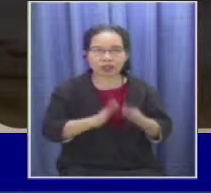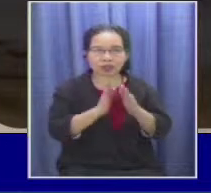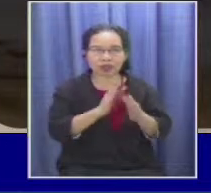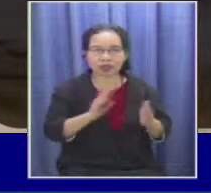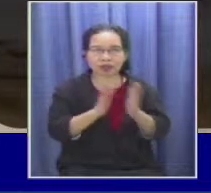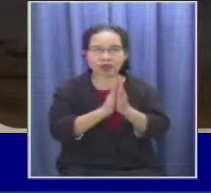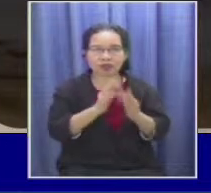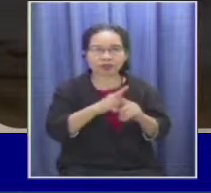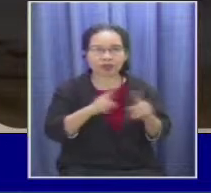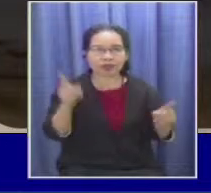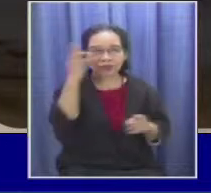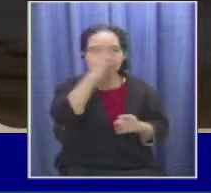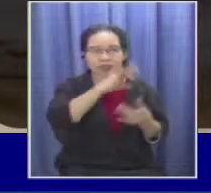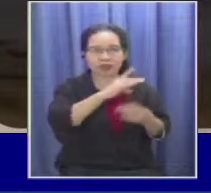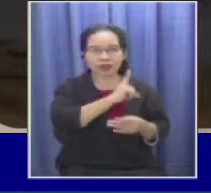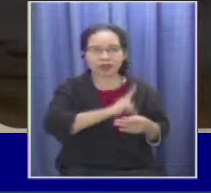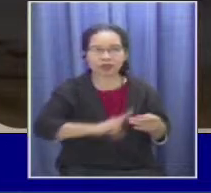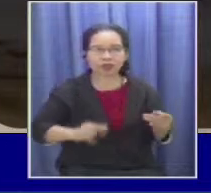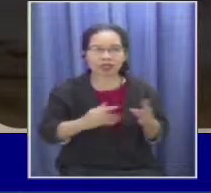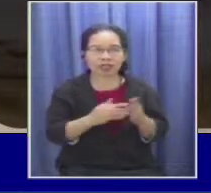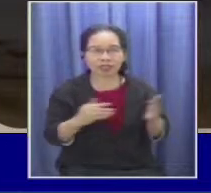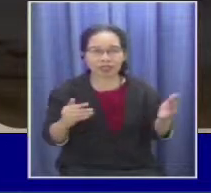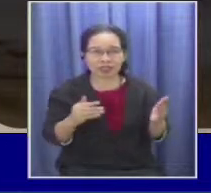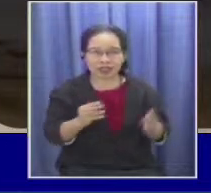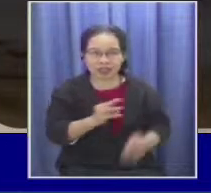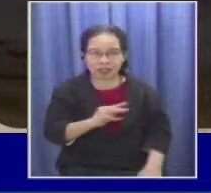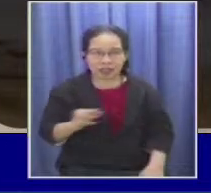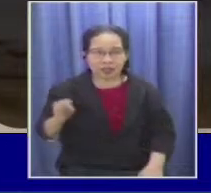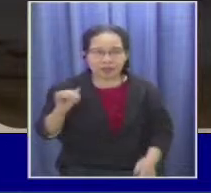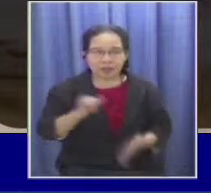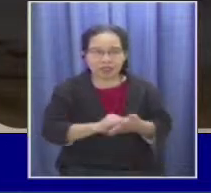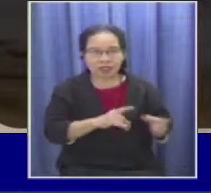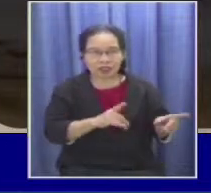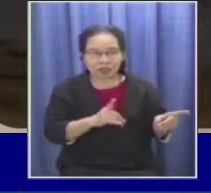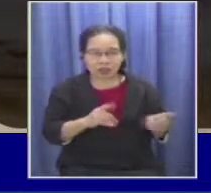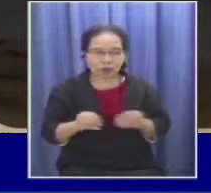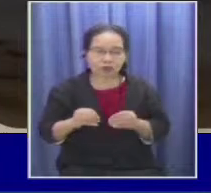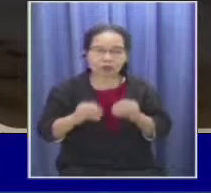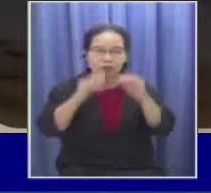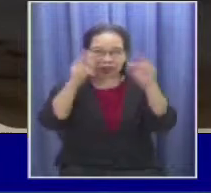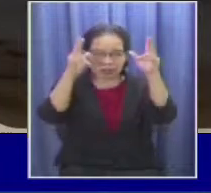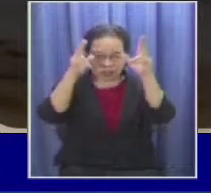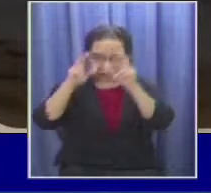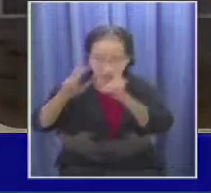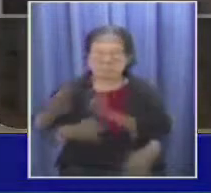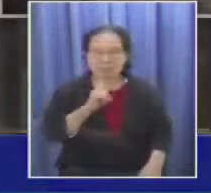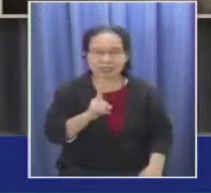na sɛ Awurade ani die sa wɔn a wɔyɛ bɔne